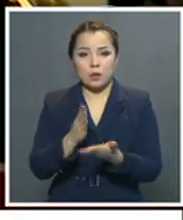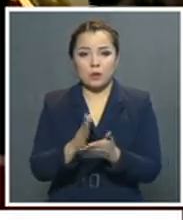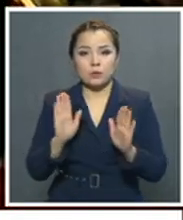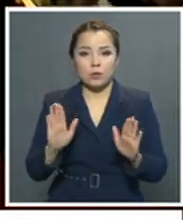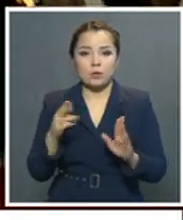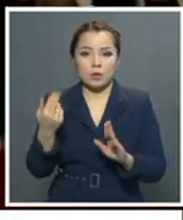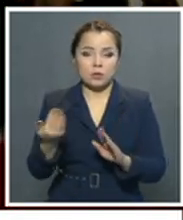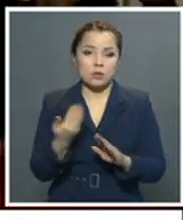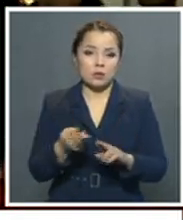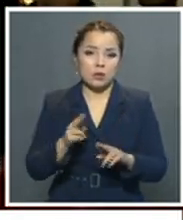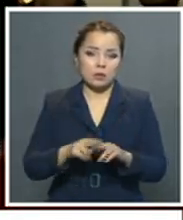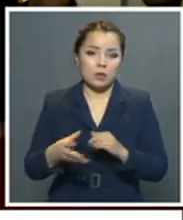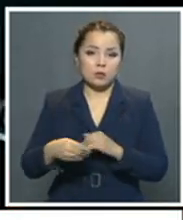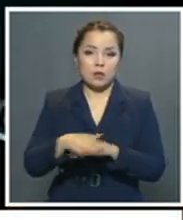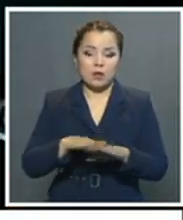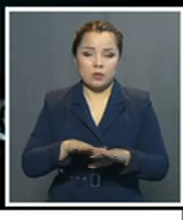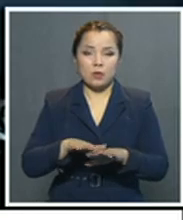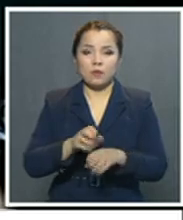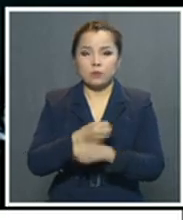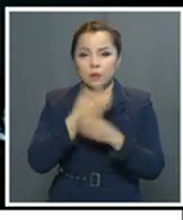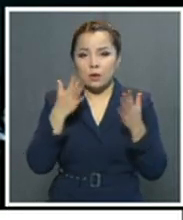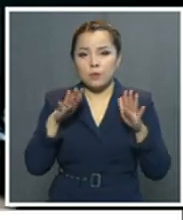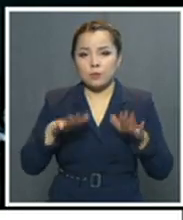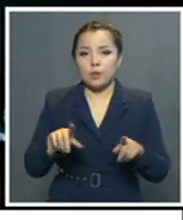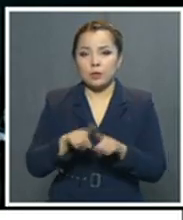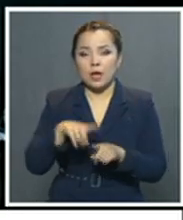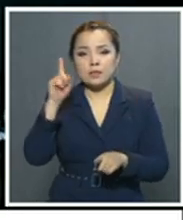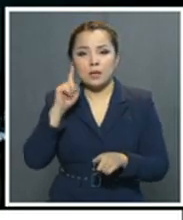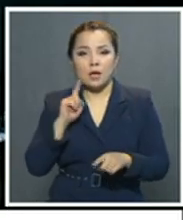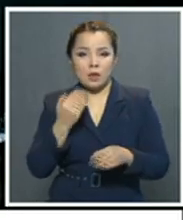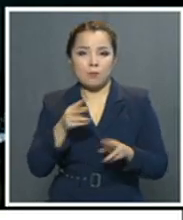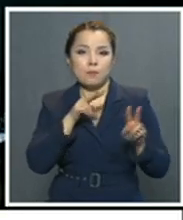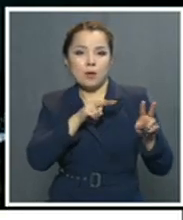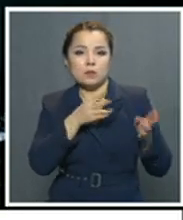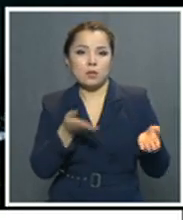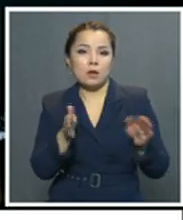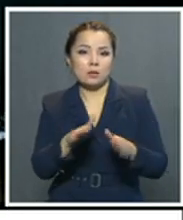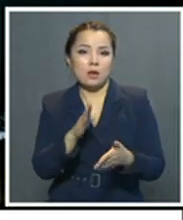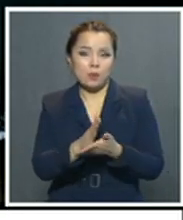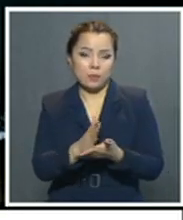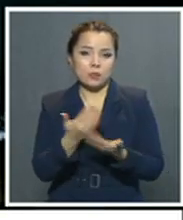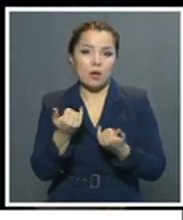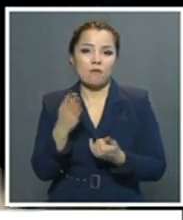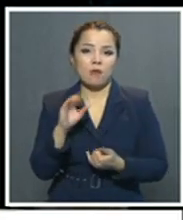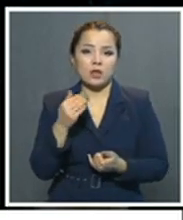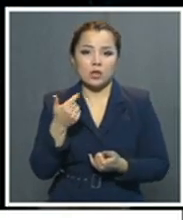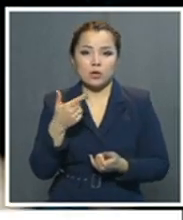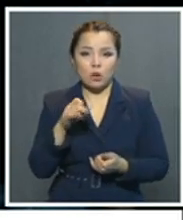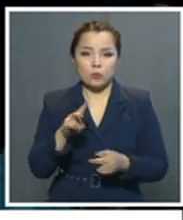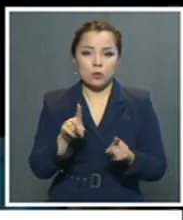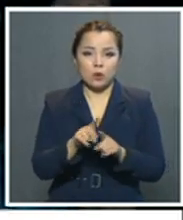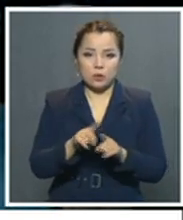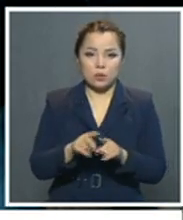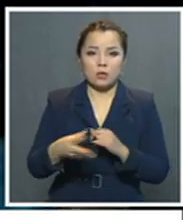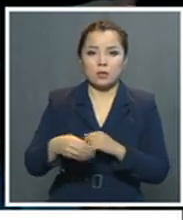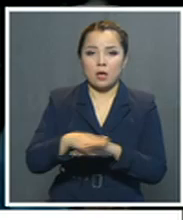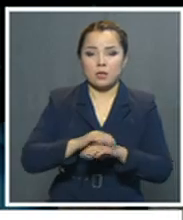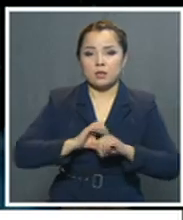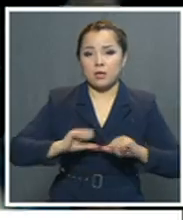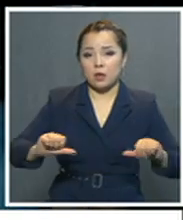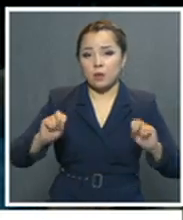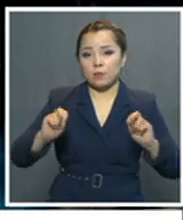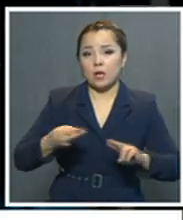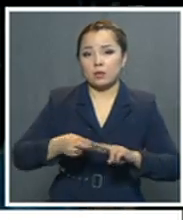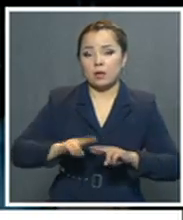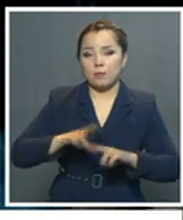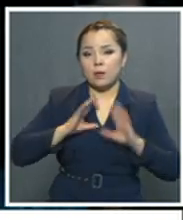сол жердегі қасиетті орындарда Израильдің бақылауында қалады. Мұнымен қоса Вашингтон батыс жағалаудағы жауланған территорияларға заңсыз